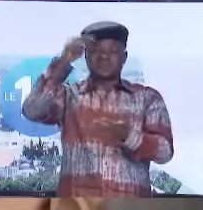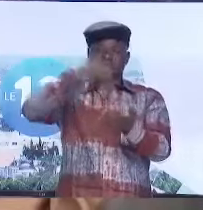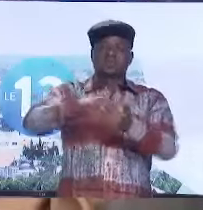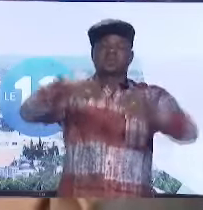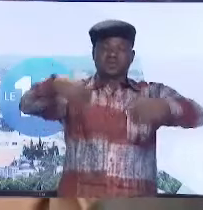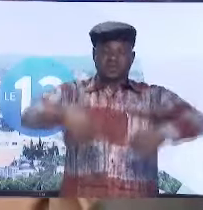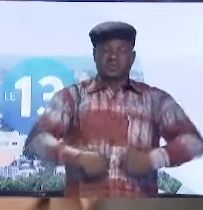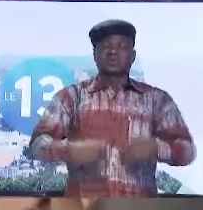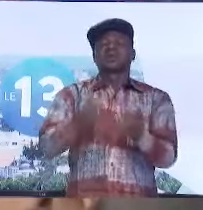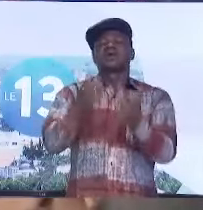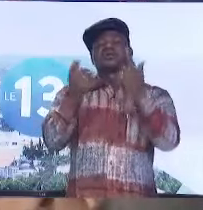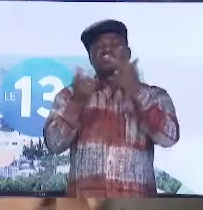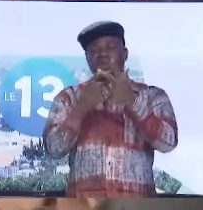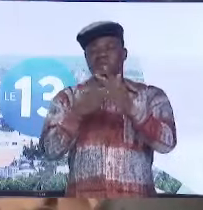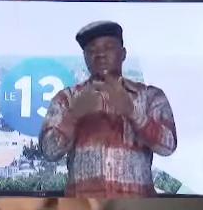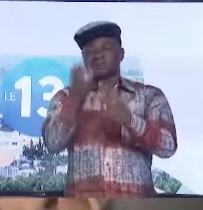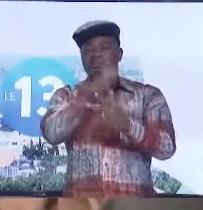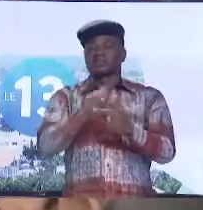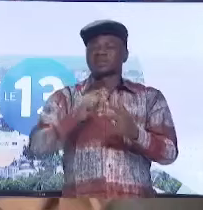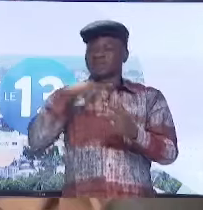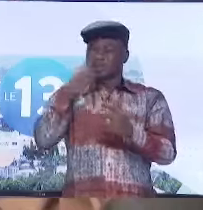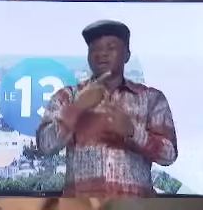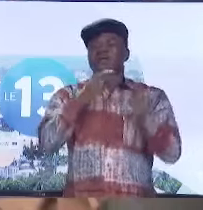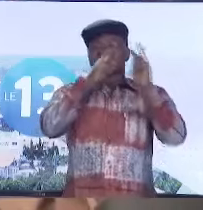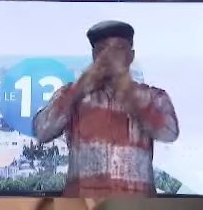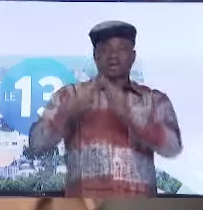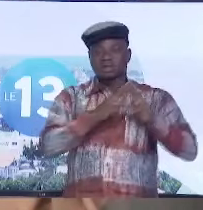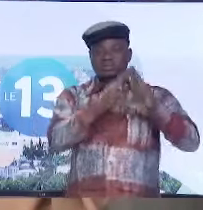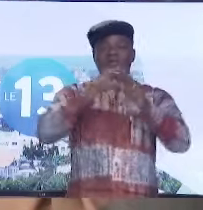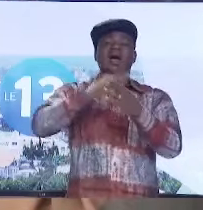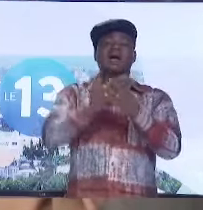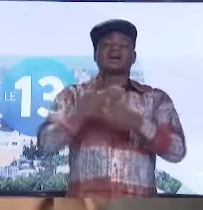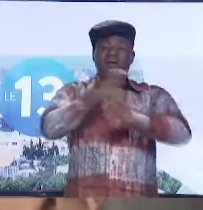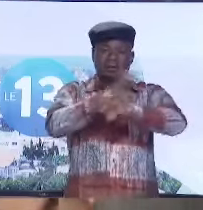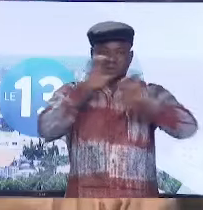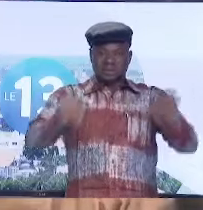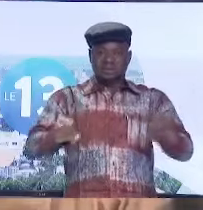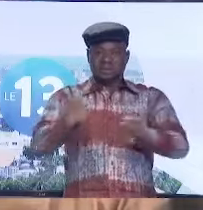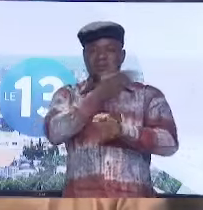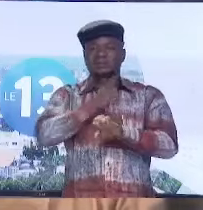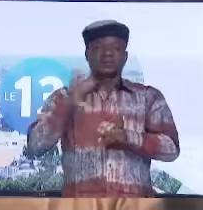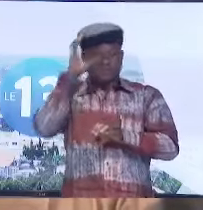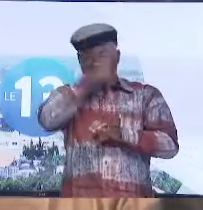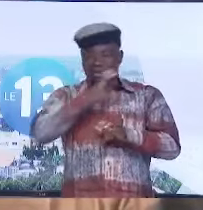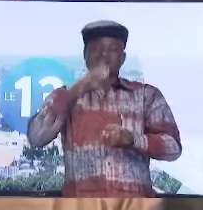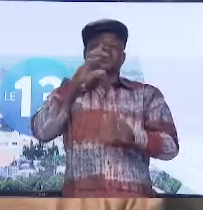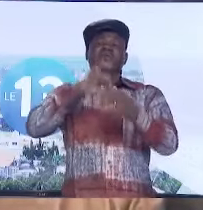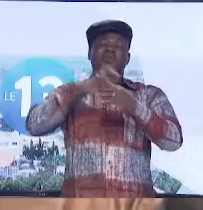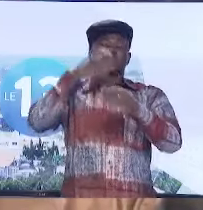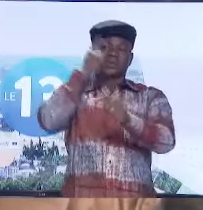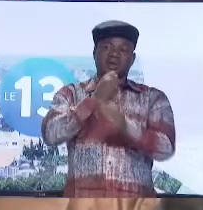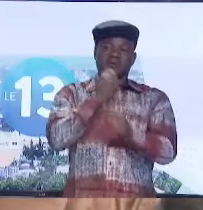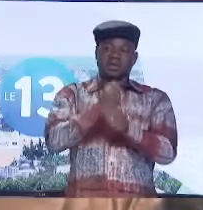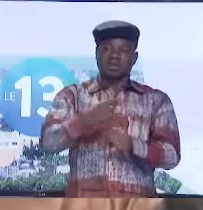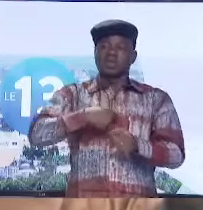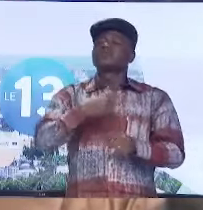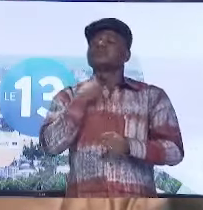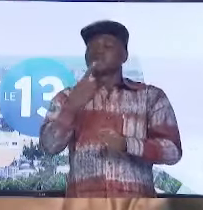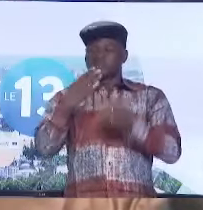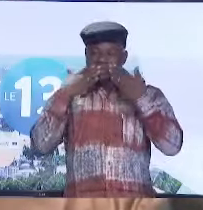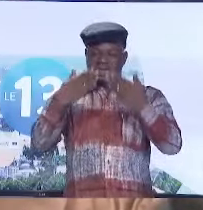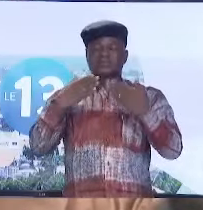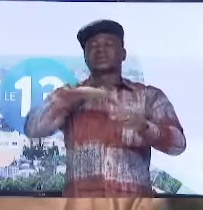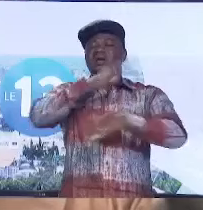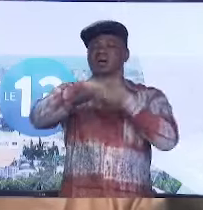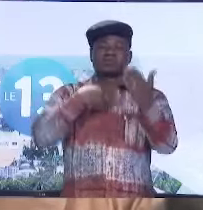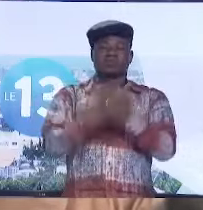qui porte sur la mise en relation entre les entreprises et les chercheurs d'emploi. Je voudrais bien remercier tous les partenaires